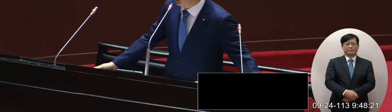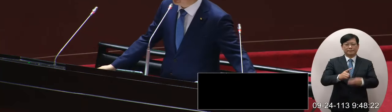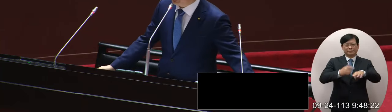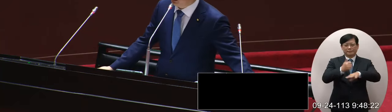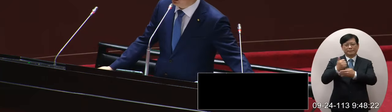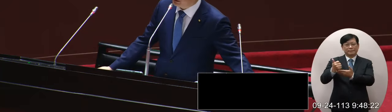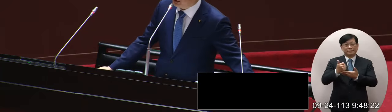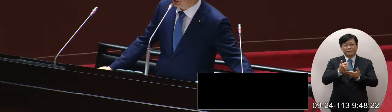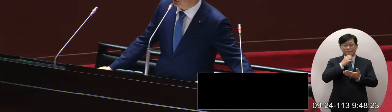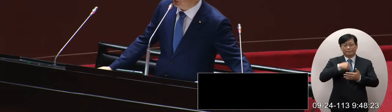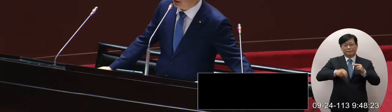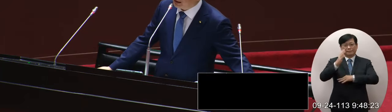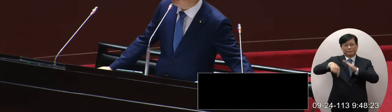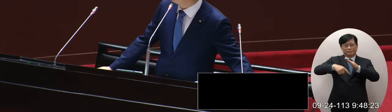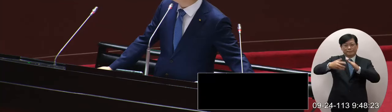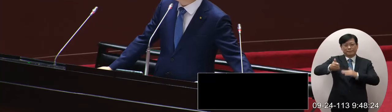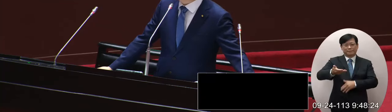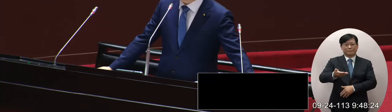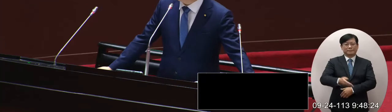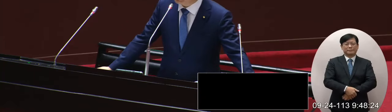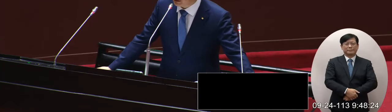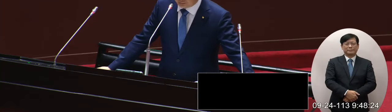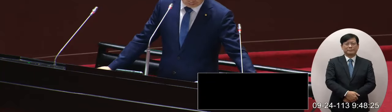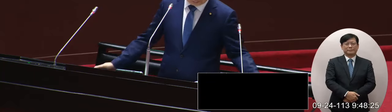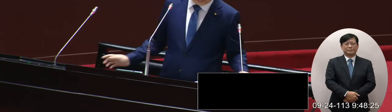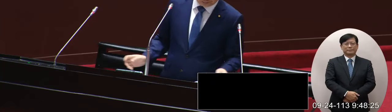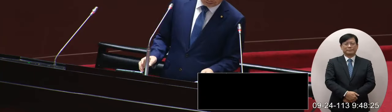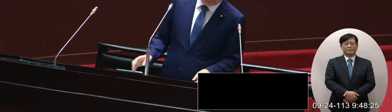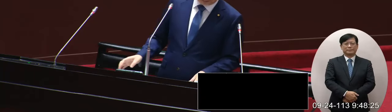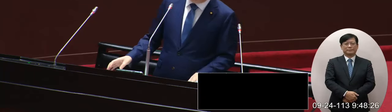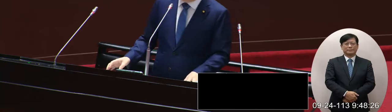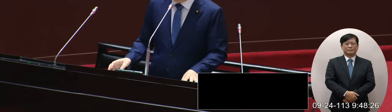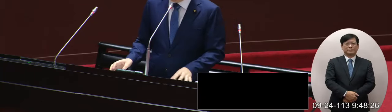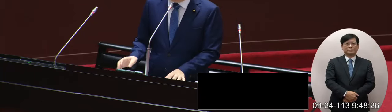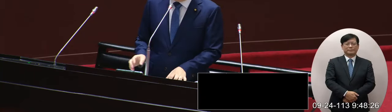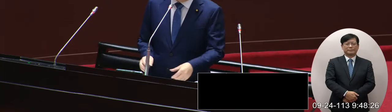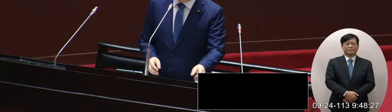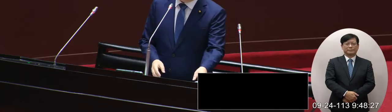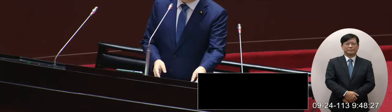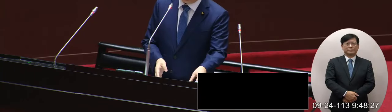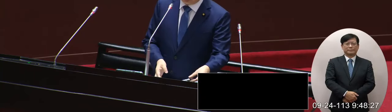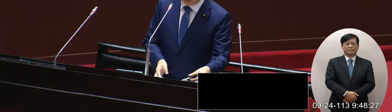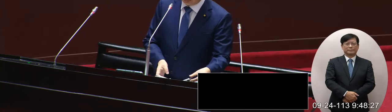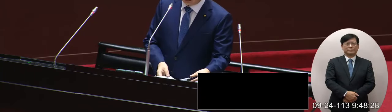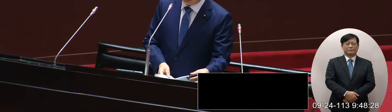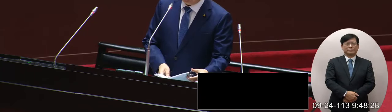主席，有请行政院院长。 麻烦再请卓院长备询。